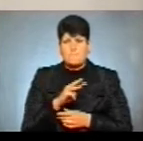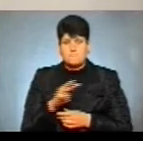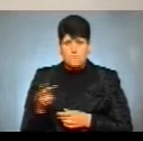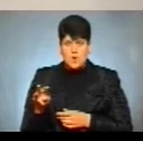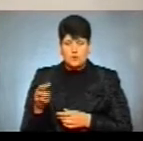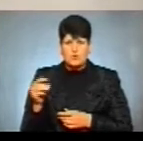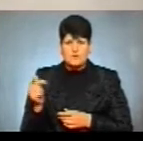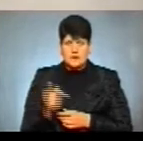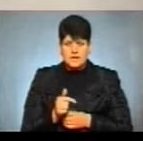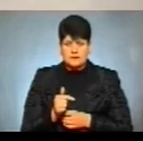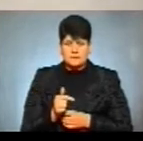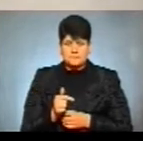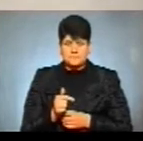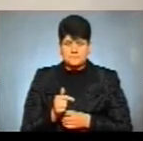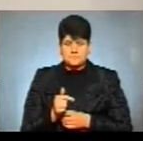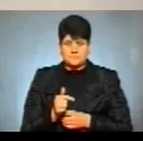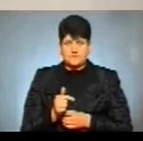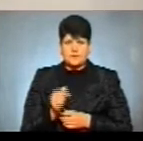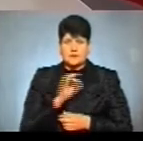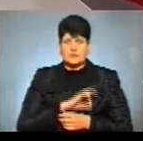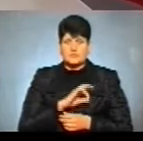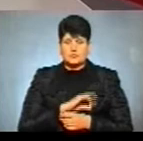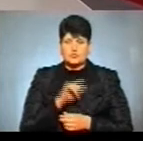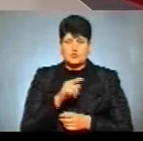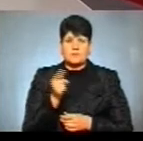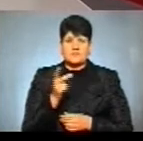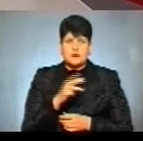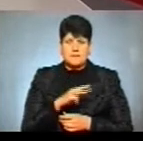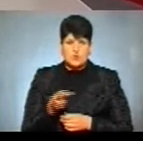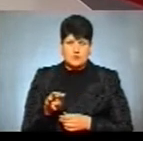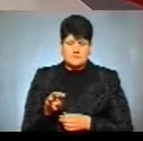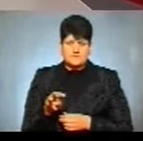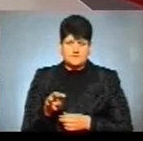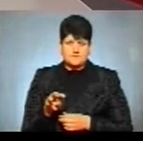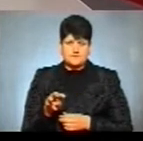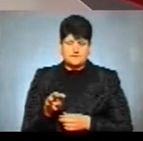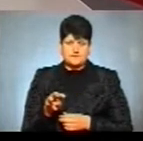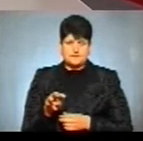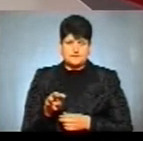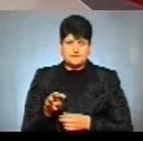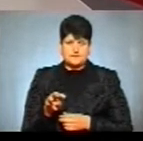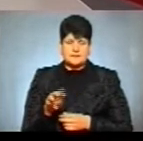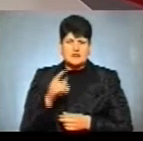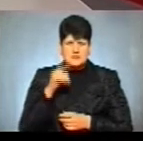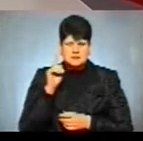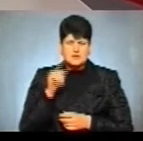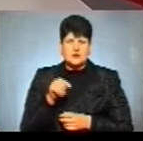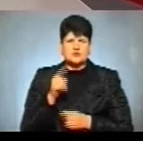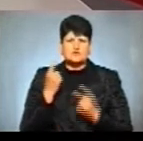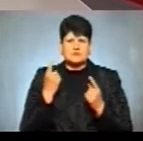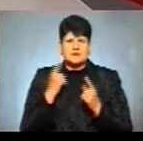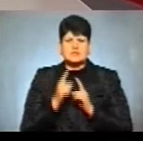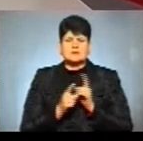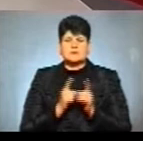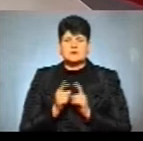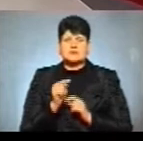2 мільйонів гривень, а статків у нього 1,5 мільйона гривень. Я знаю, що суттєво в його